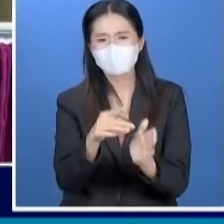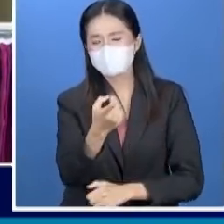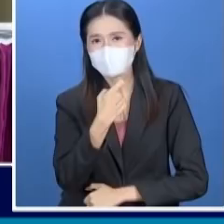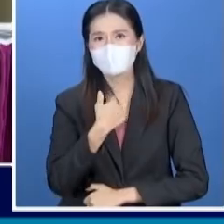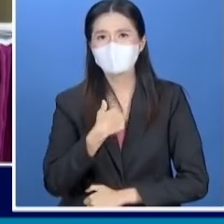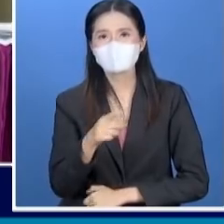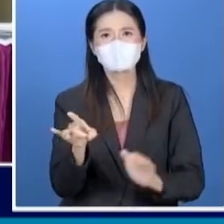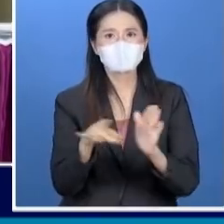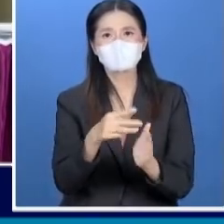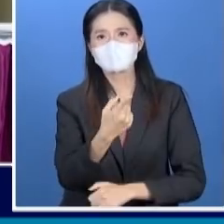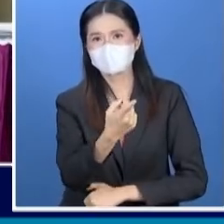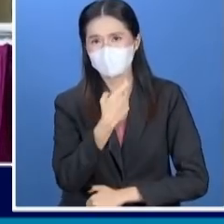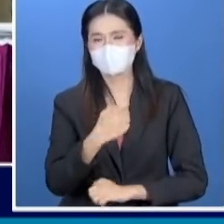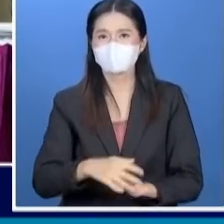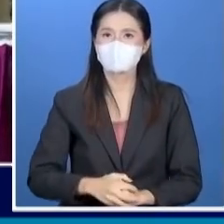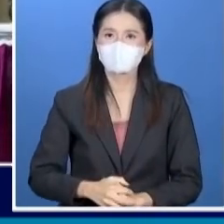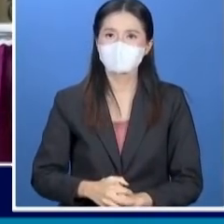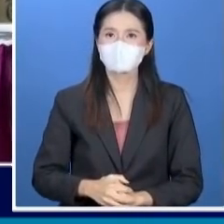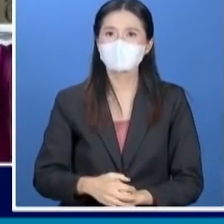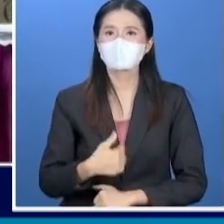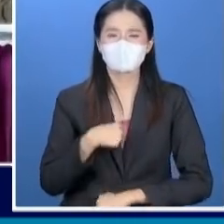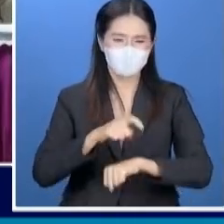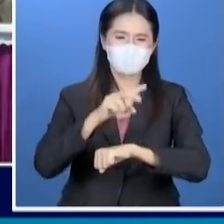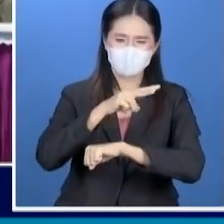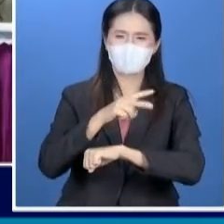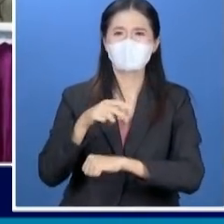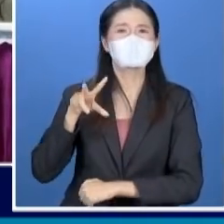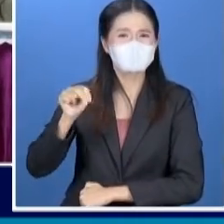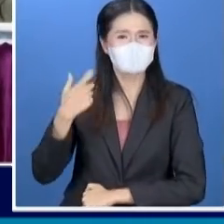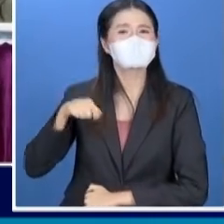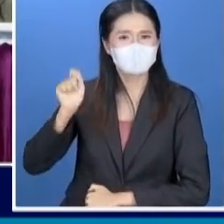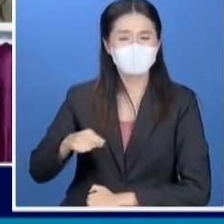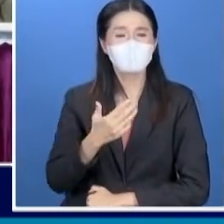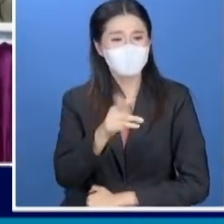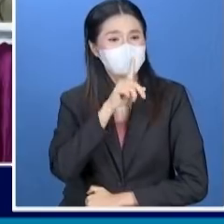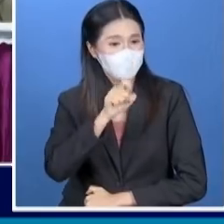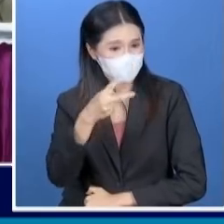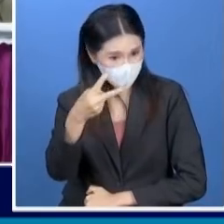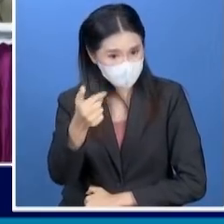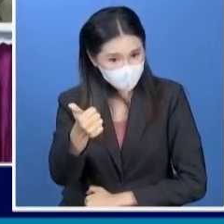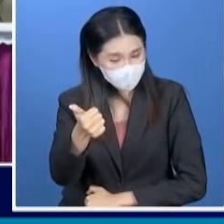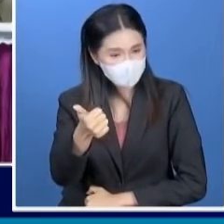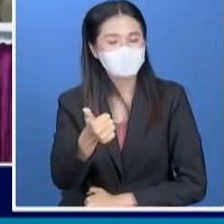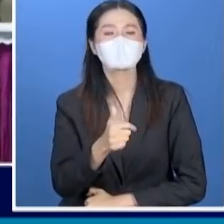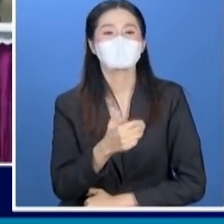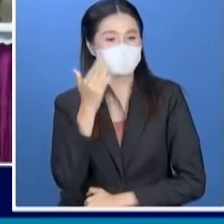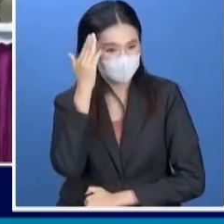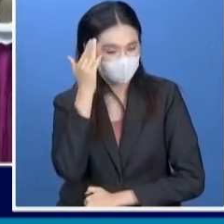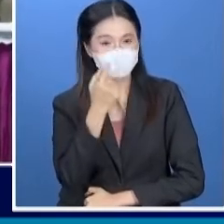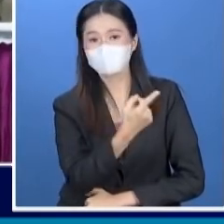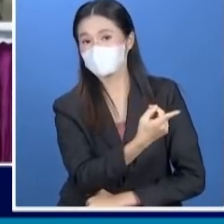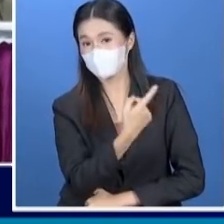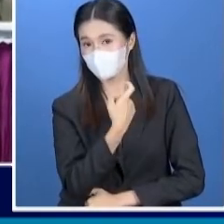ขออนุญาตสอบขออนุญาตสอบ ท่านอัยการบ่ายสองนะฮะเดี๋ยวไม่ทันฮะ ขอสองคำถามได้ไหมฮะ ครับ คำถ